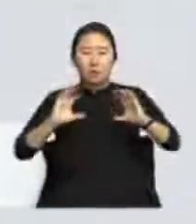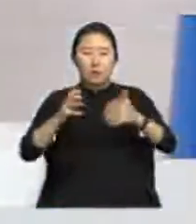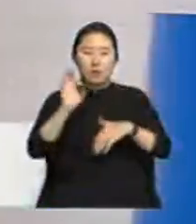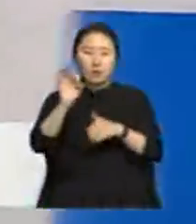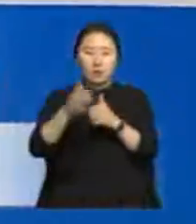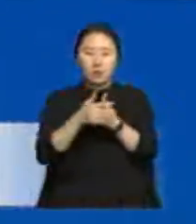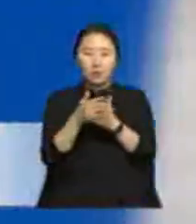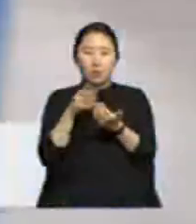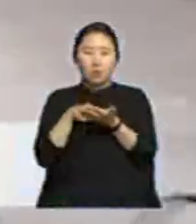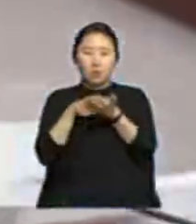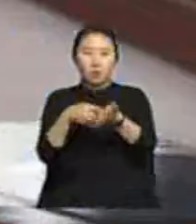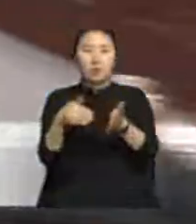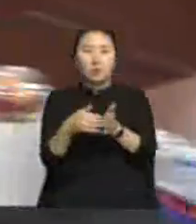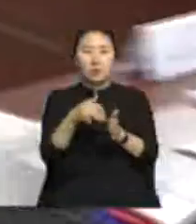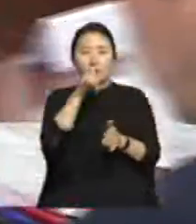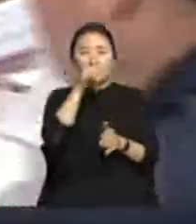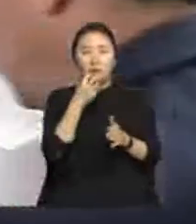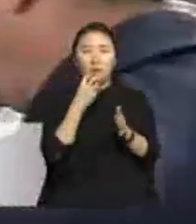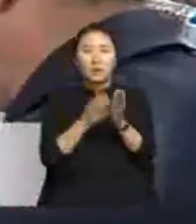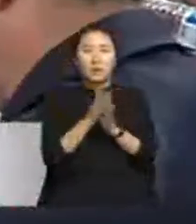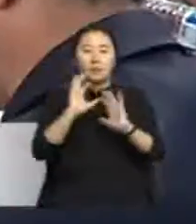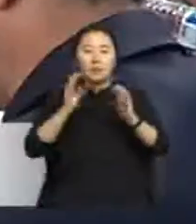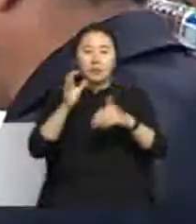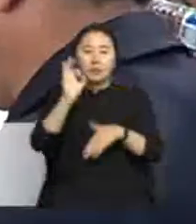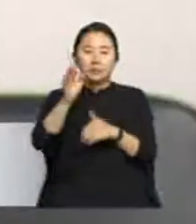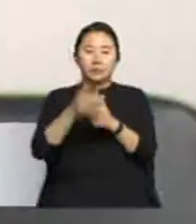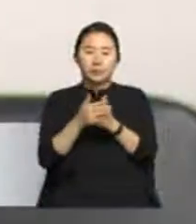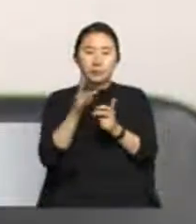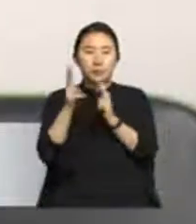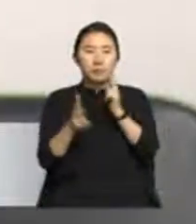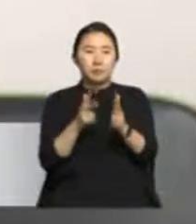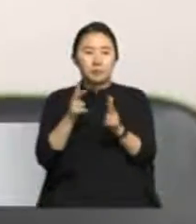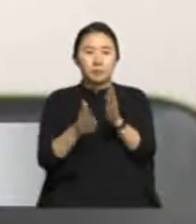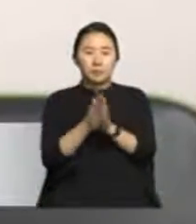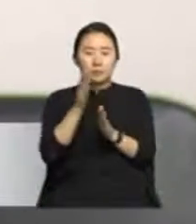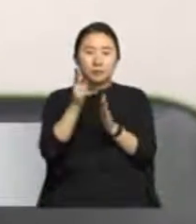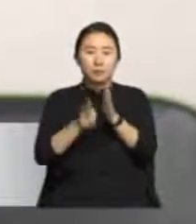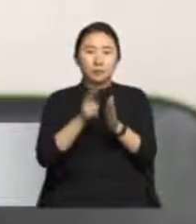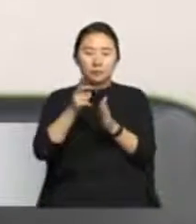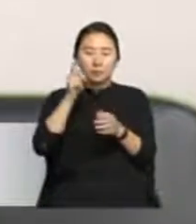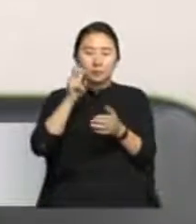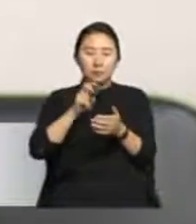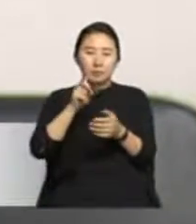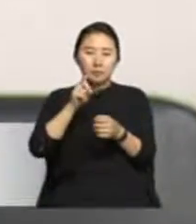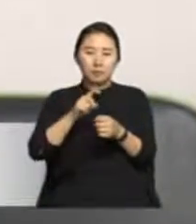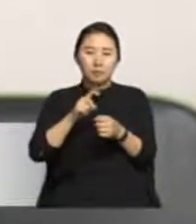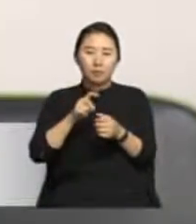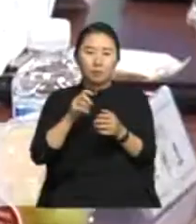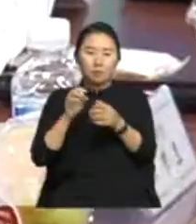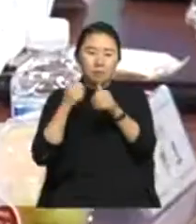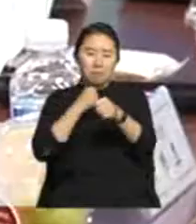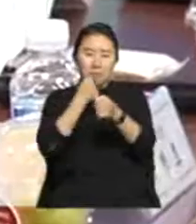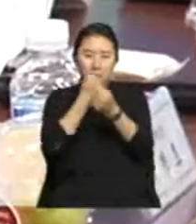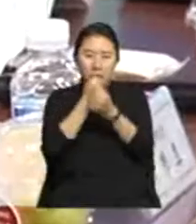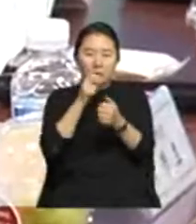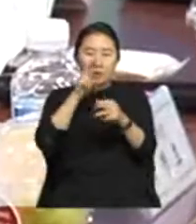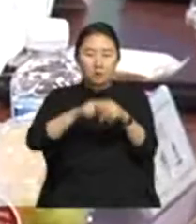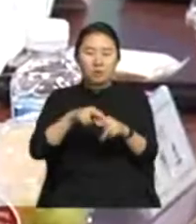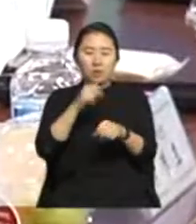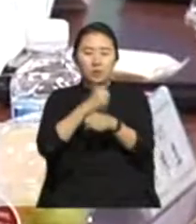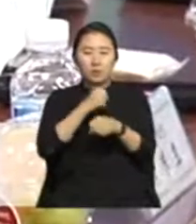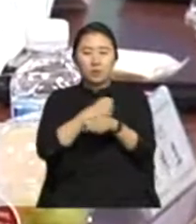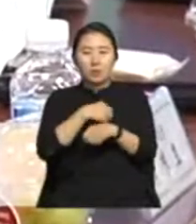국비지원을 건의했습니다. 서울시가 국비지원을 요청한 사업은 도시철도 법정 무임승차 손실보전과